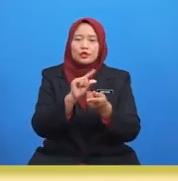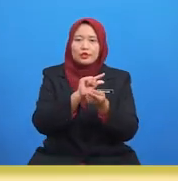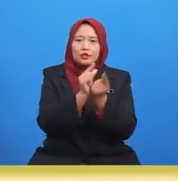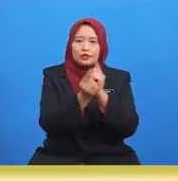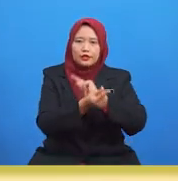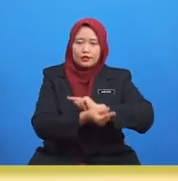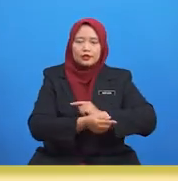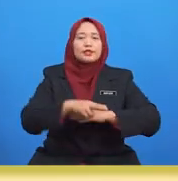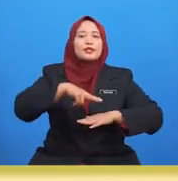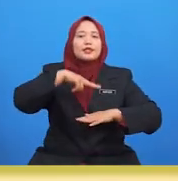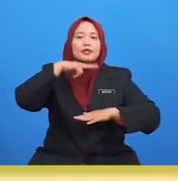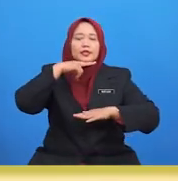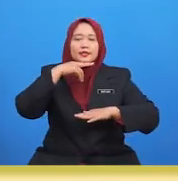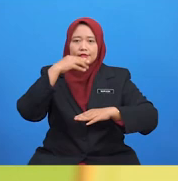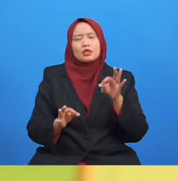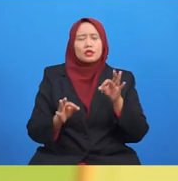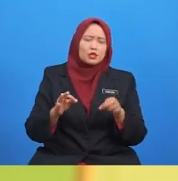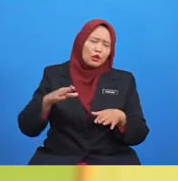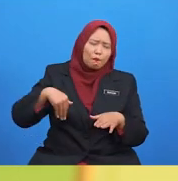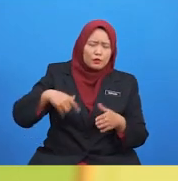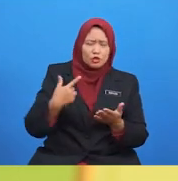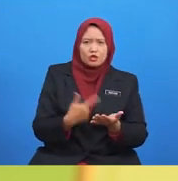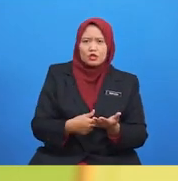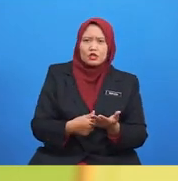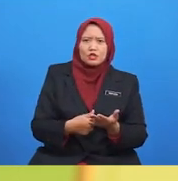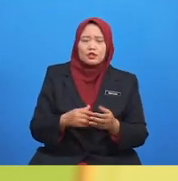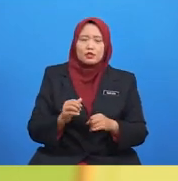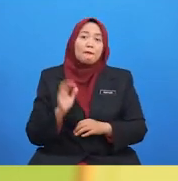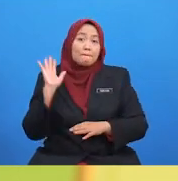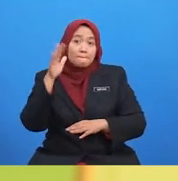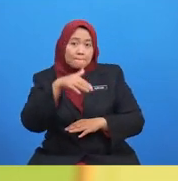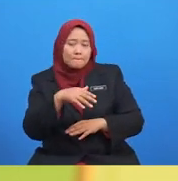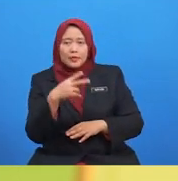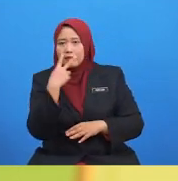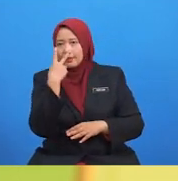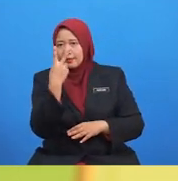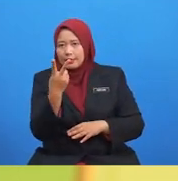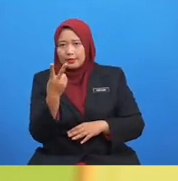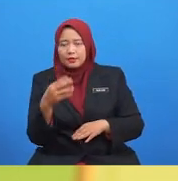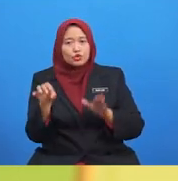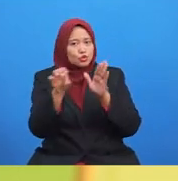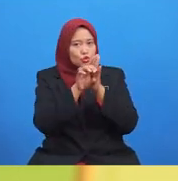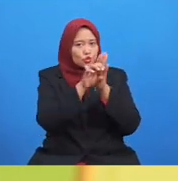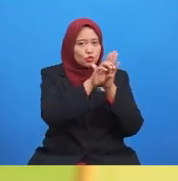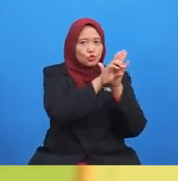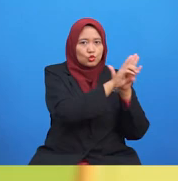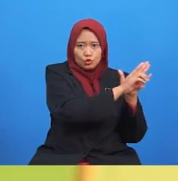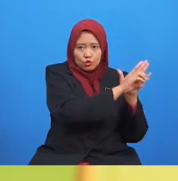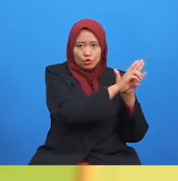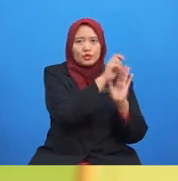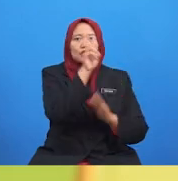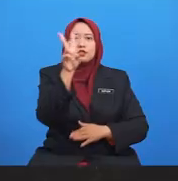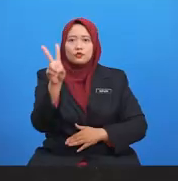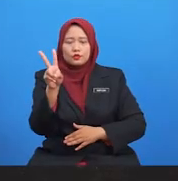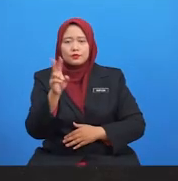Bagaimana murid-murid? Jelas? Jika anda masih tidak jelas, mari kita lihat contoh yang